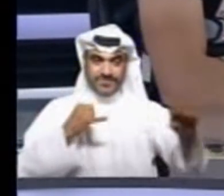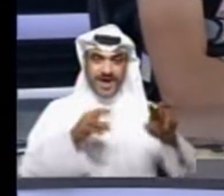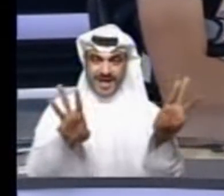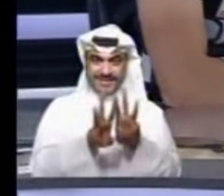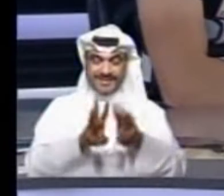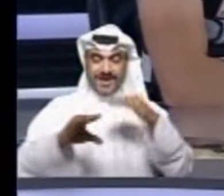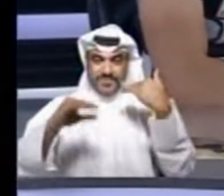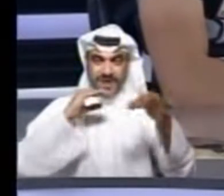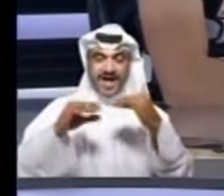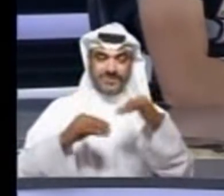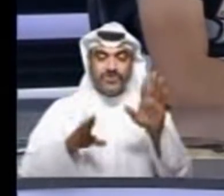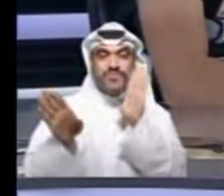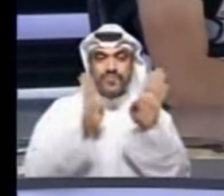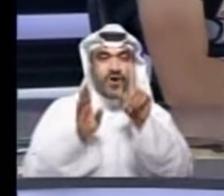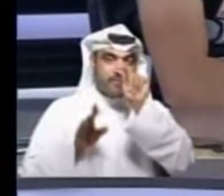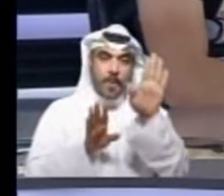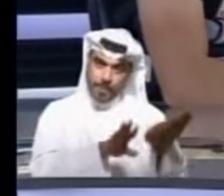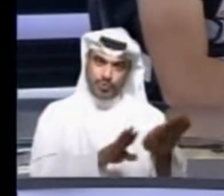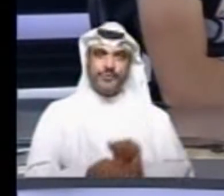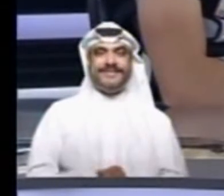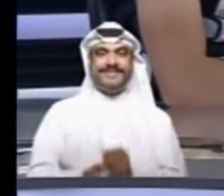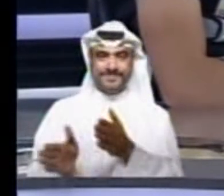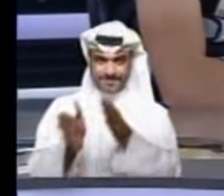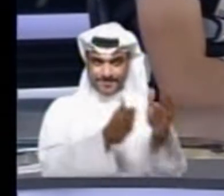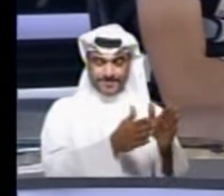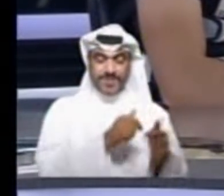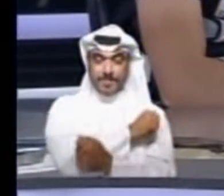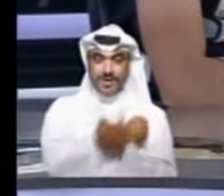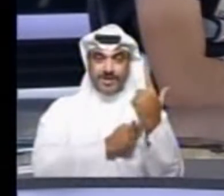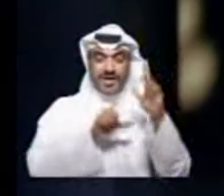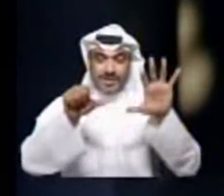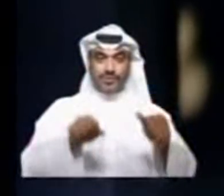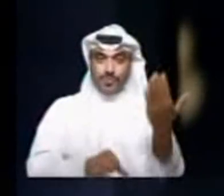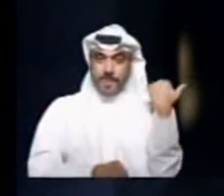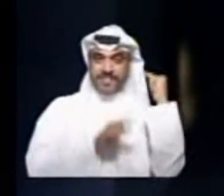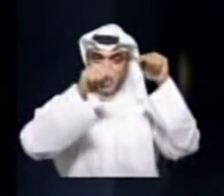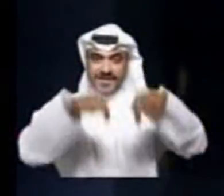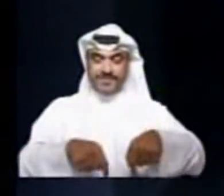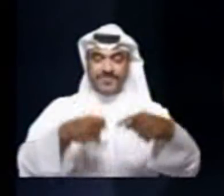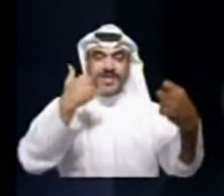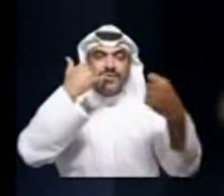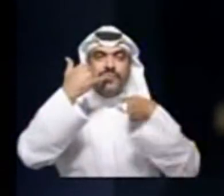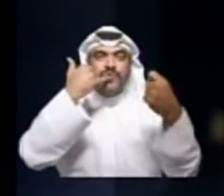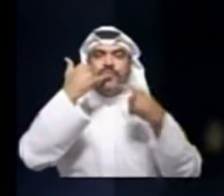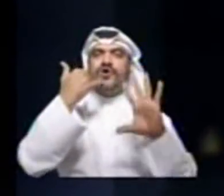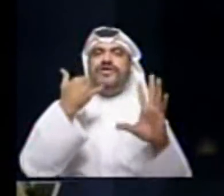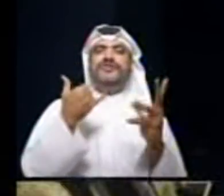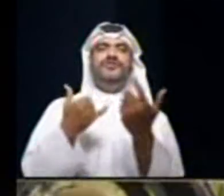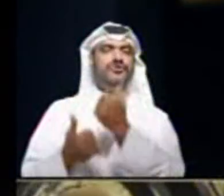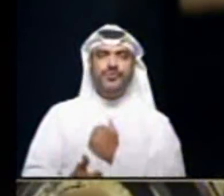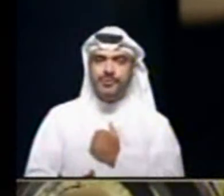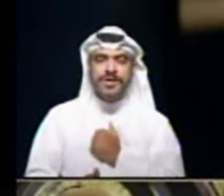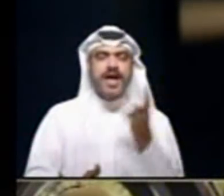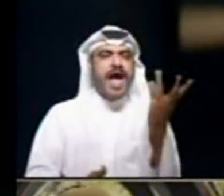نعم، لنتحدث حول جهودكم بالفترة الأخيرة خاصة من الأسبوع الماضي إلى اليوم. ما هي البلاغات التي تلقمتموها؟ أيضا ما هي